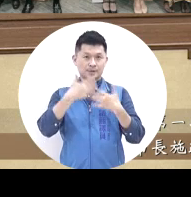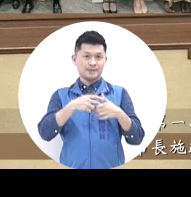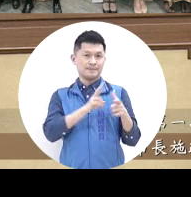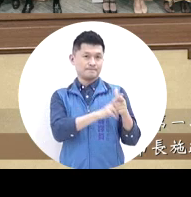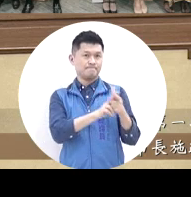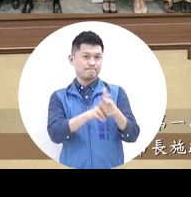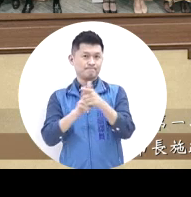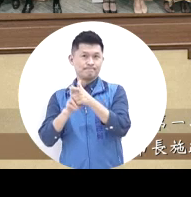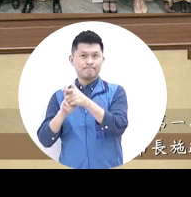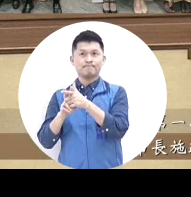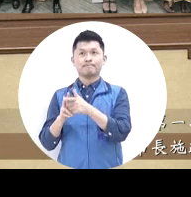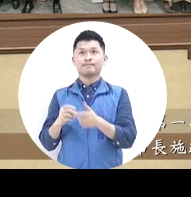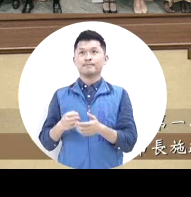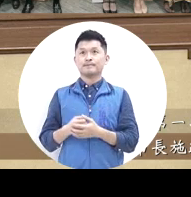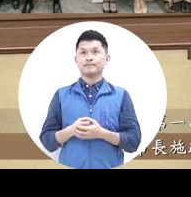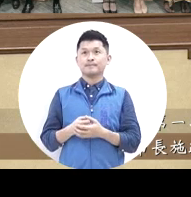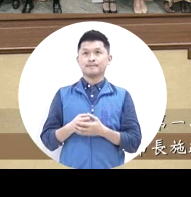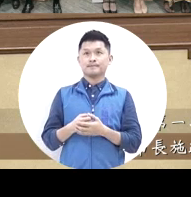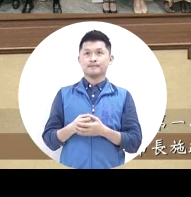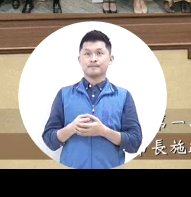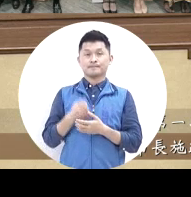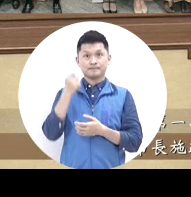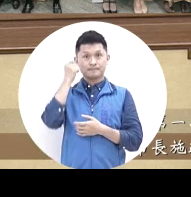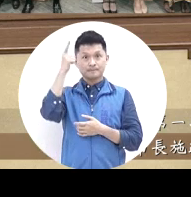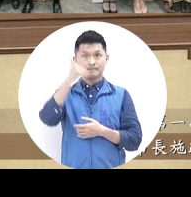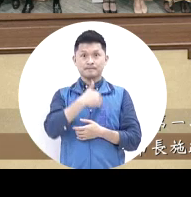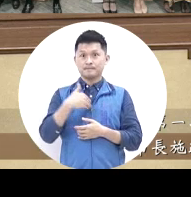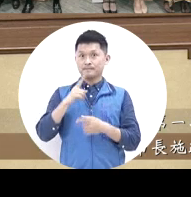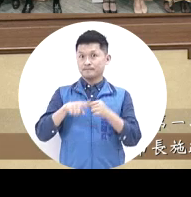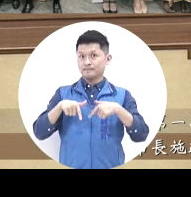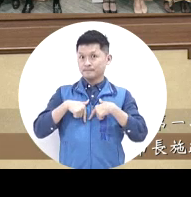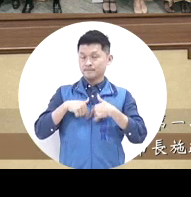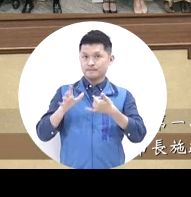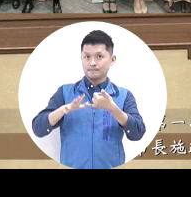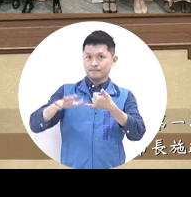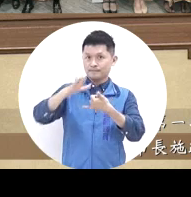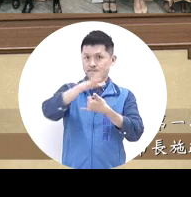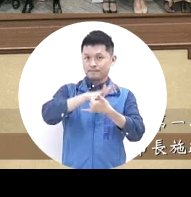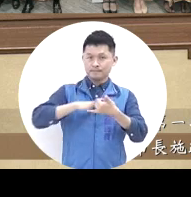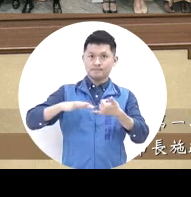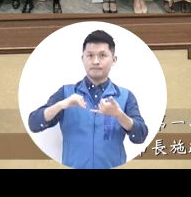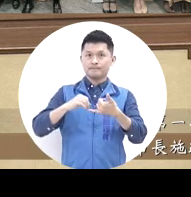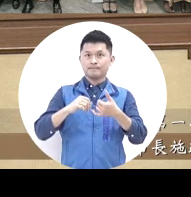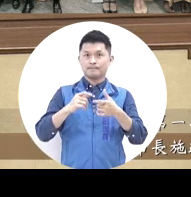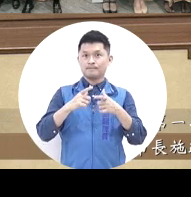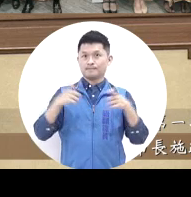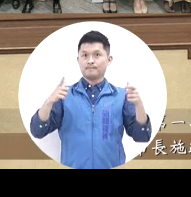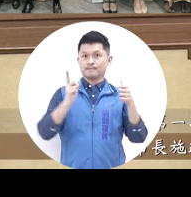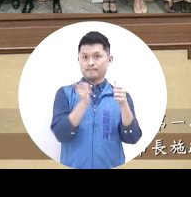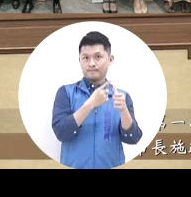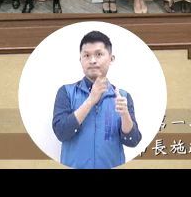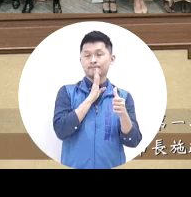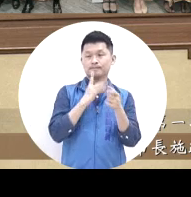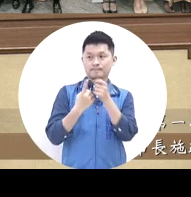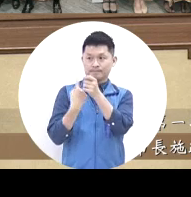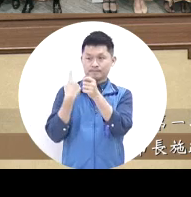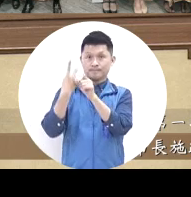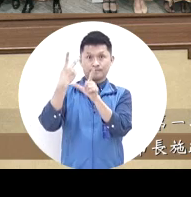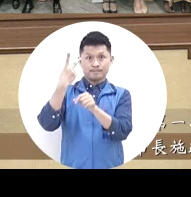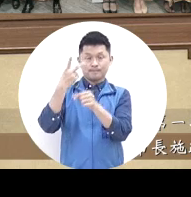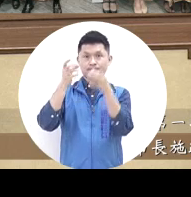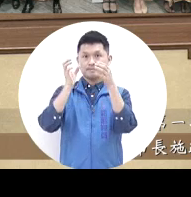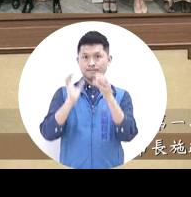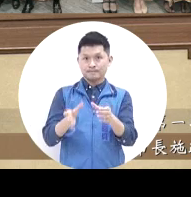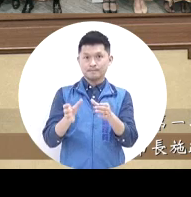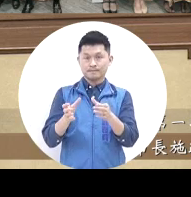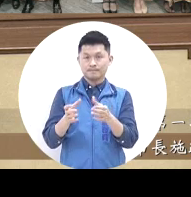中心，我们是全台最大的城市里面，所以在去年2月就已经成立，以数